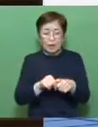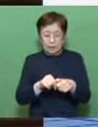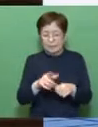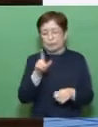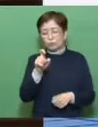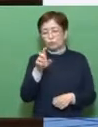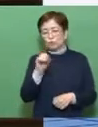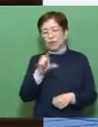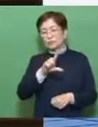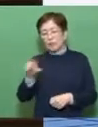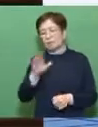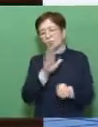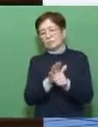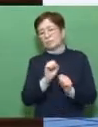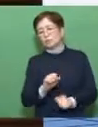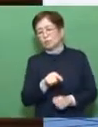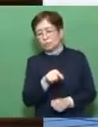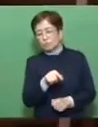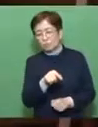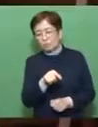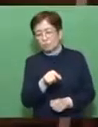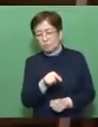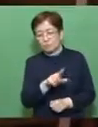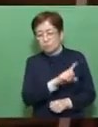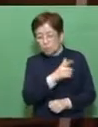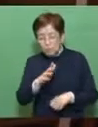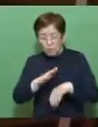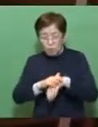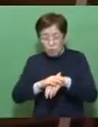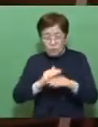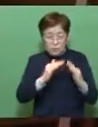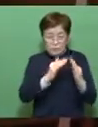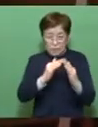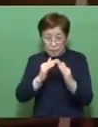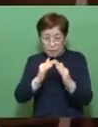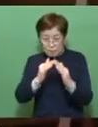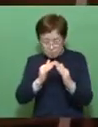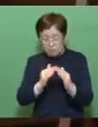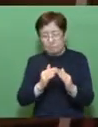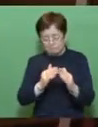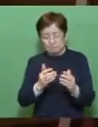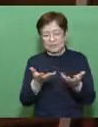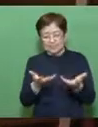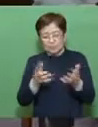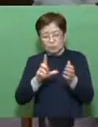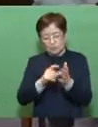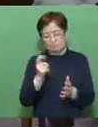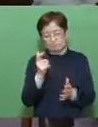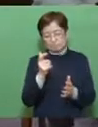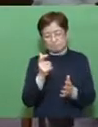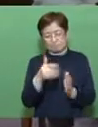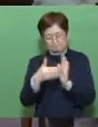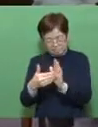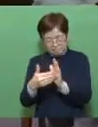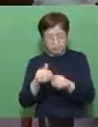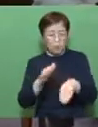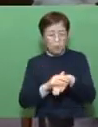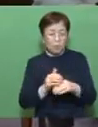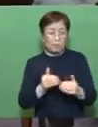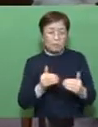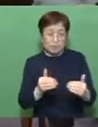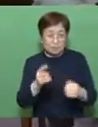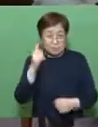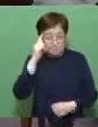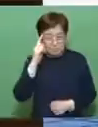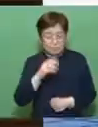とはいこういう形で住まいの耐震化をですねあの進めたいと考えていますうんはいはいえ続きまし